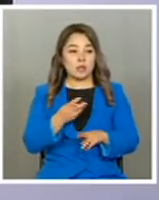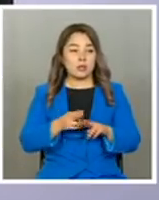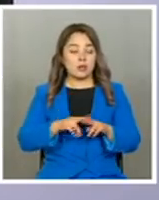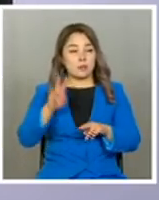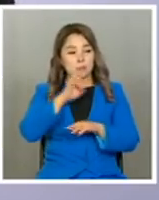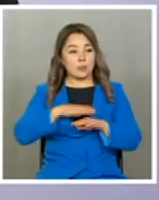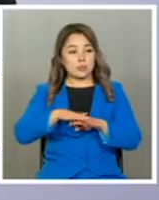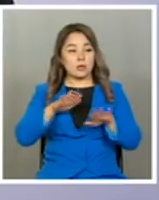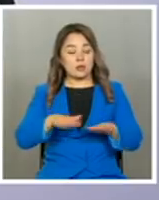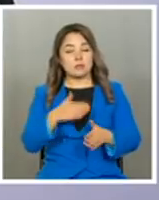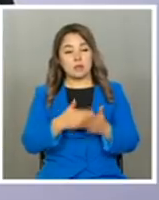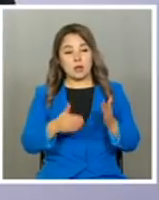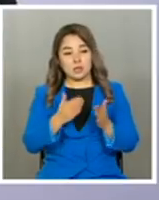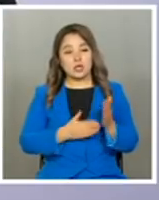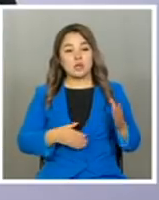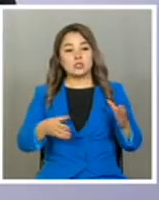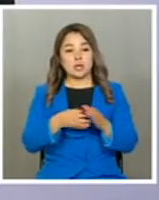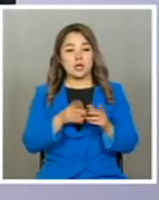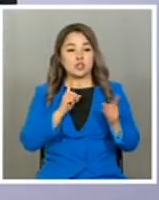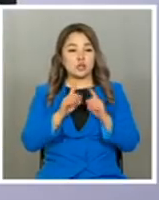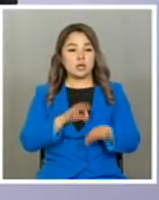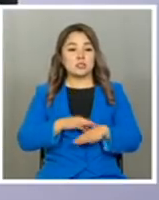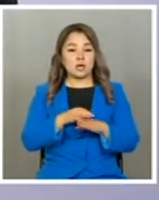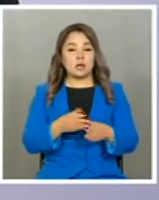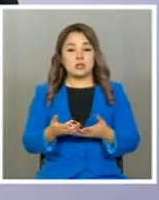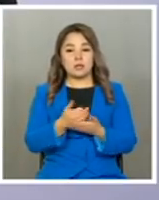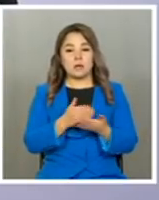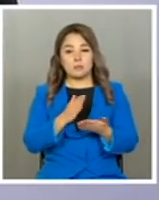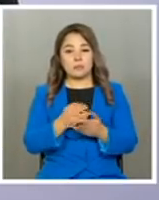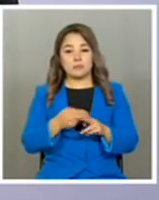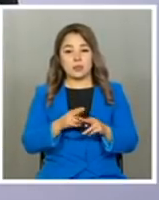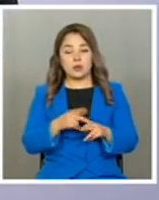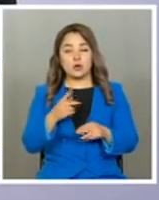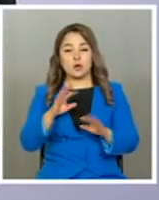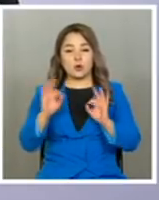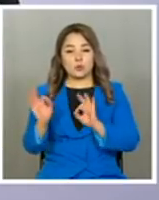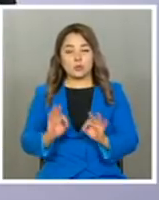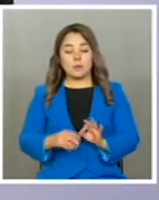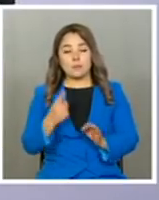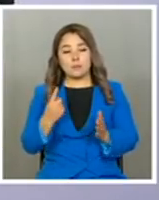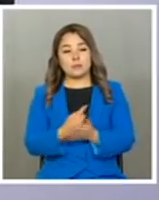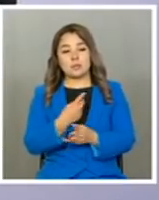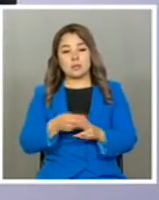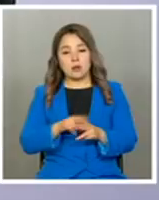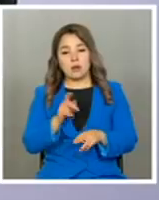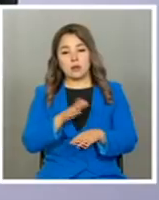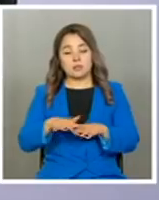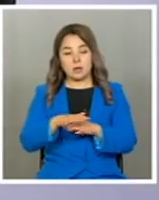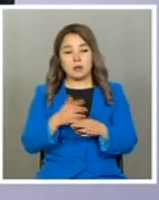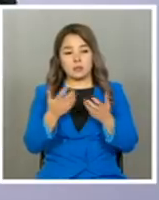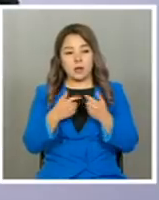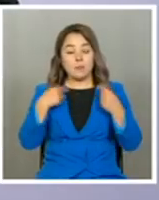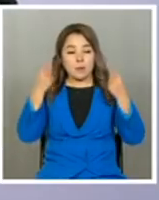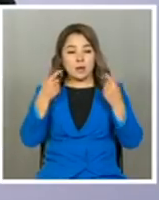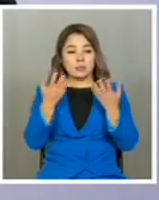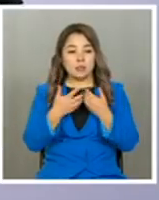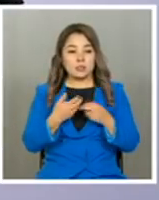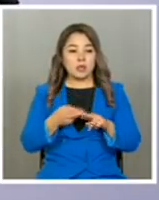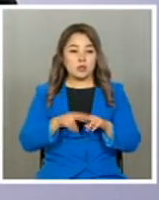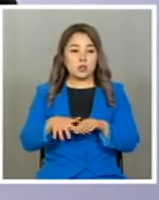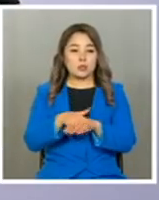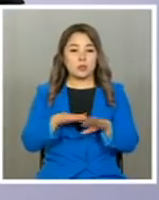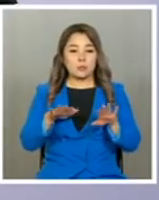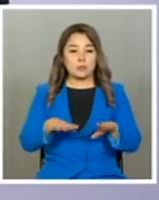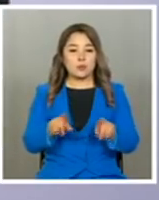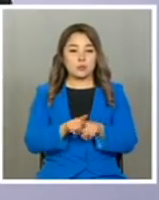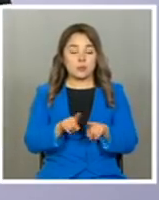талқылау барысында жиналған. Және күзде бір рет халықтардың саныменен малдардың санын есептеу үшін Тәңірқұттың